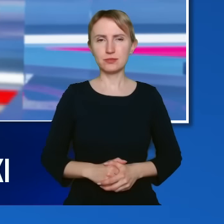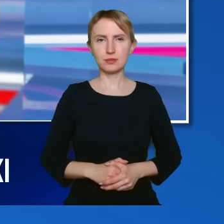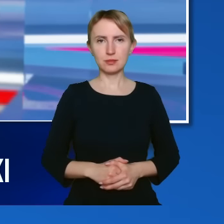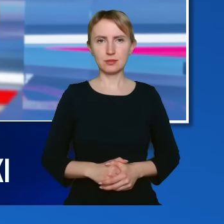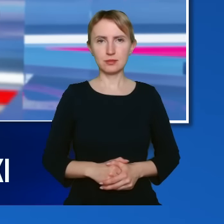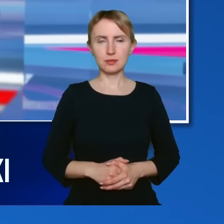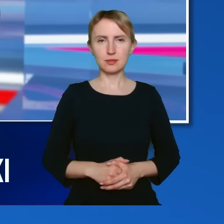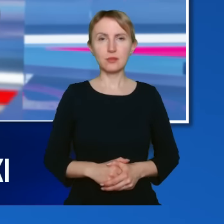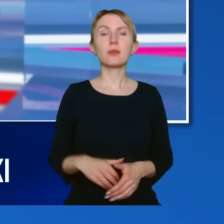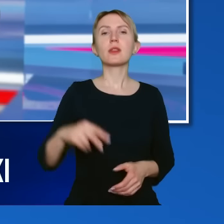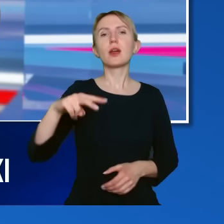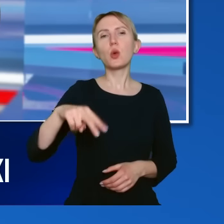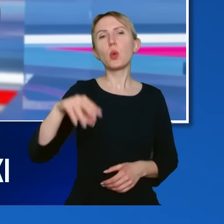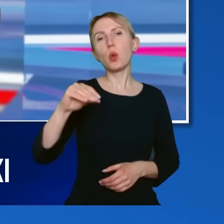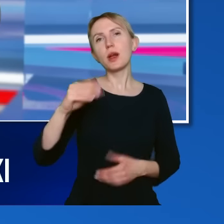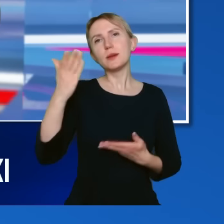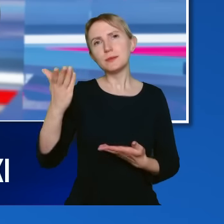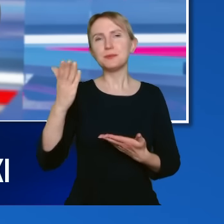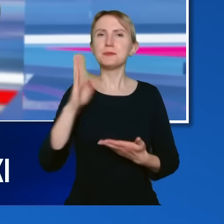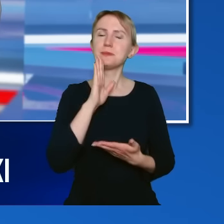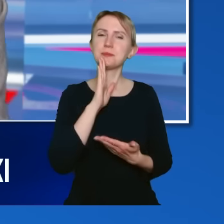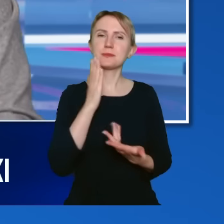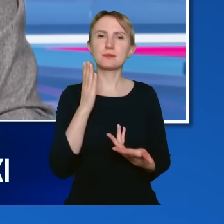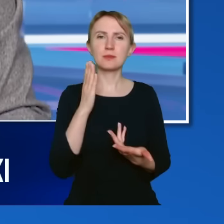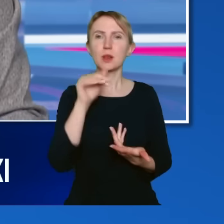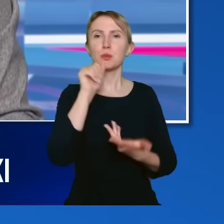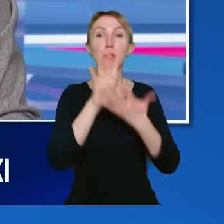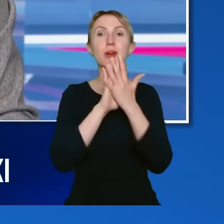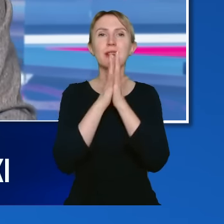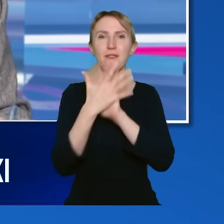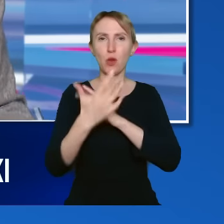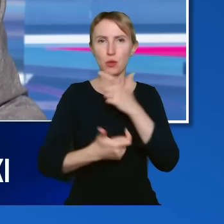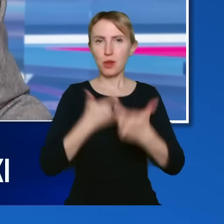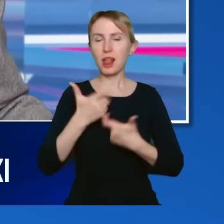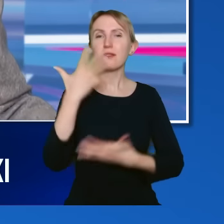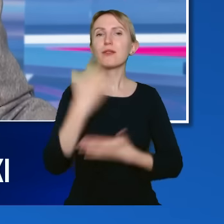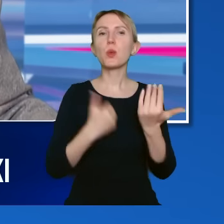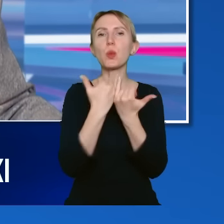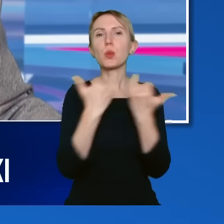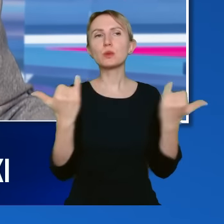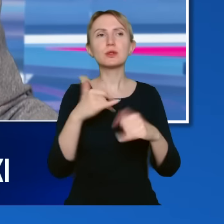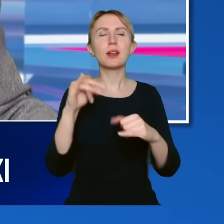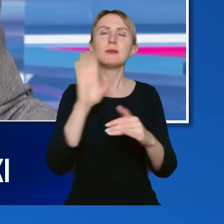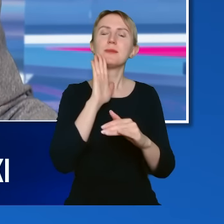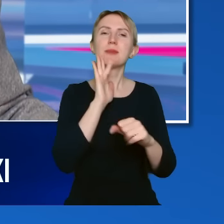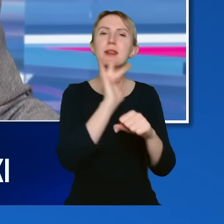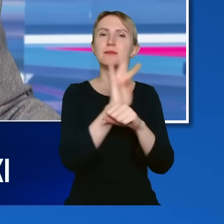No, Unia jest takim organizmem, który próbuje się reformować, ale raczej wykorzystuje te różne krytyki do tego,